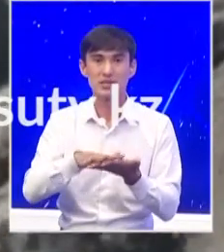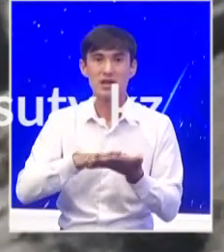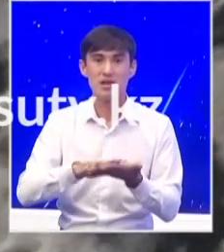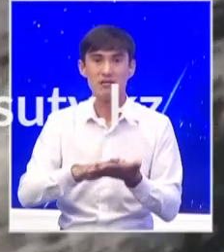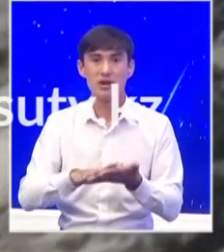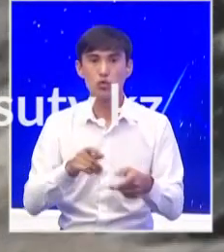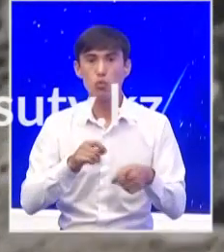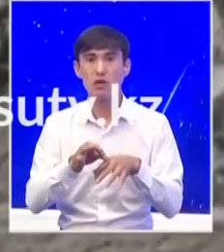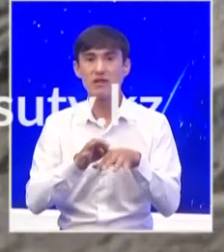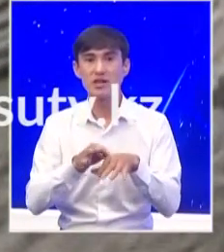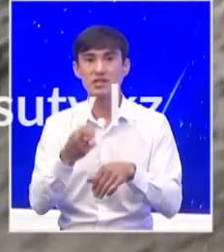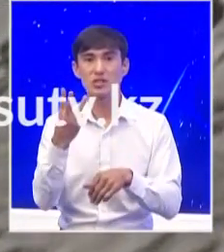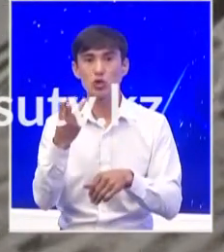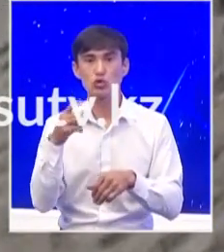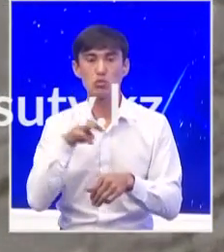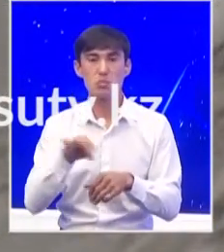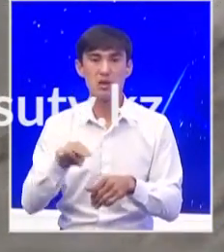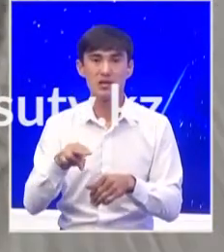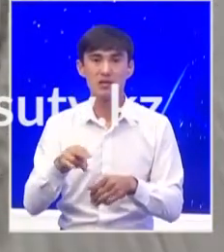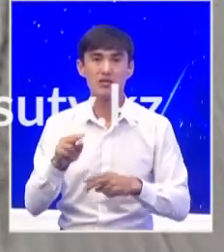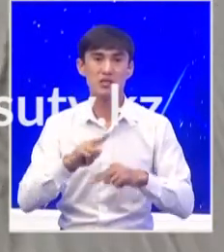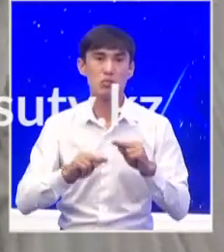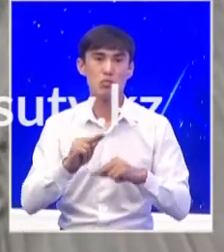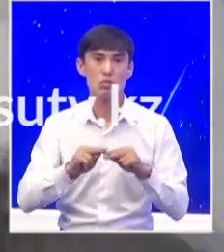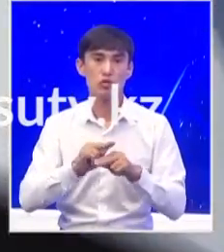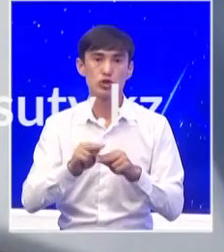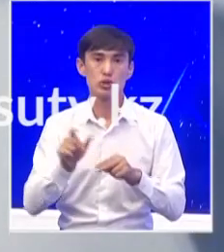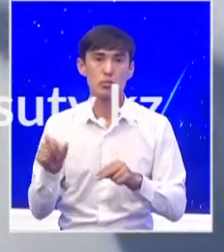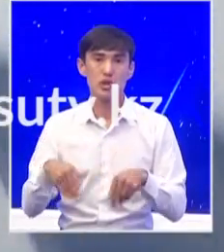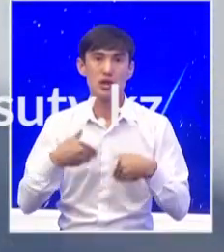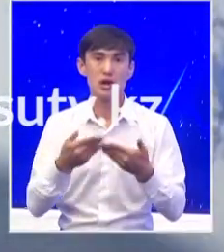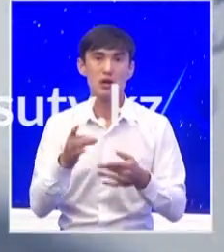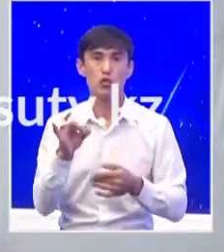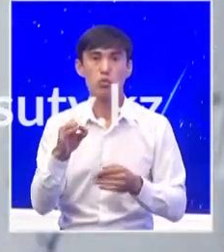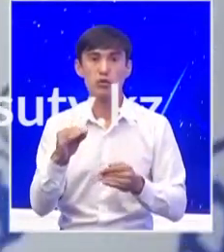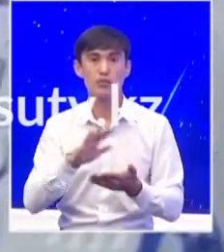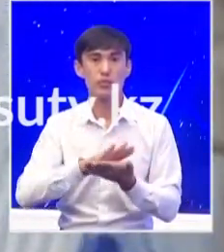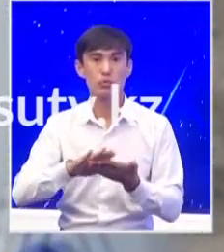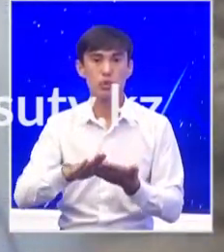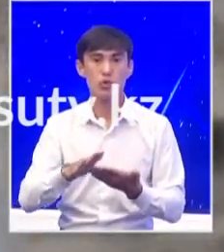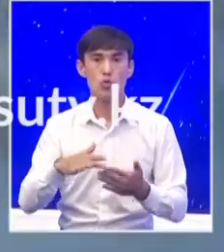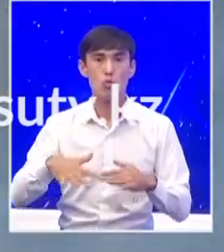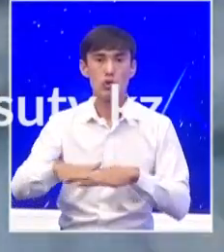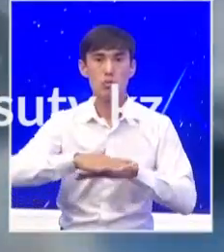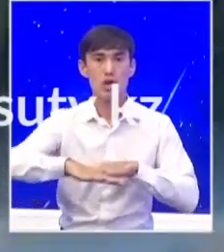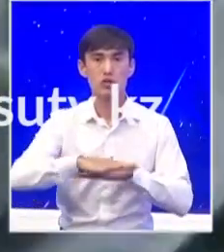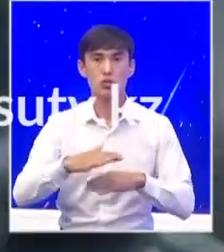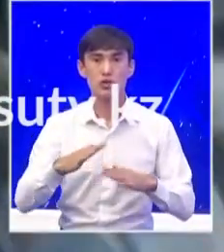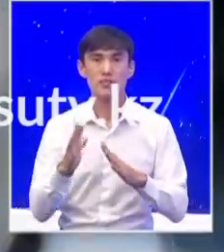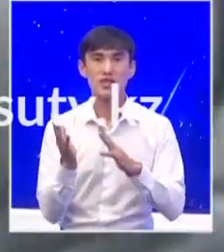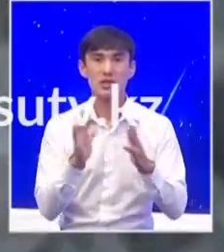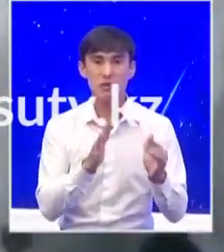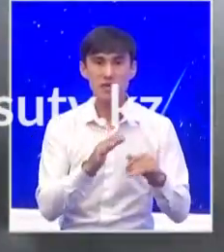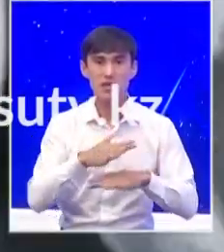управляется на расстоянии не более 300 метров. Разработчики предлагают использовать робота не только для уборки пляжей, но и